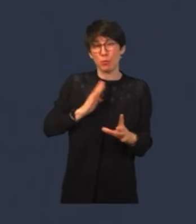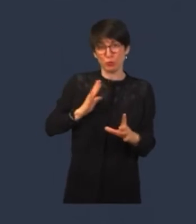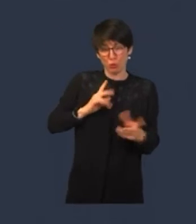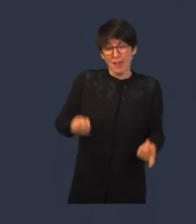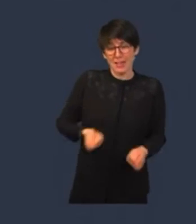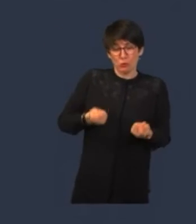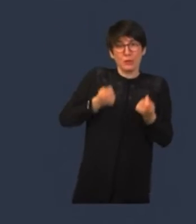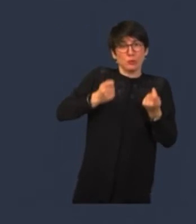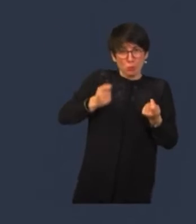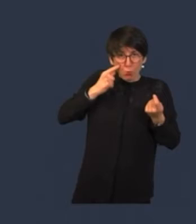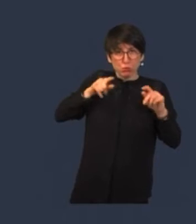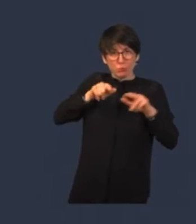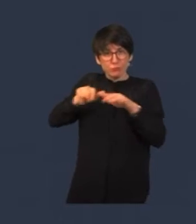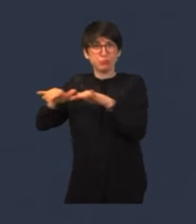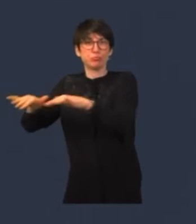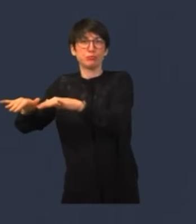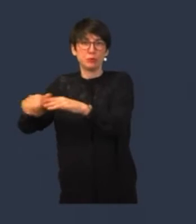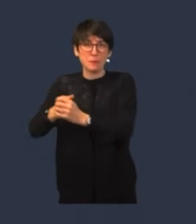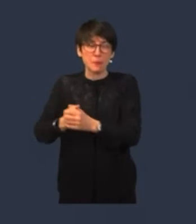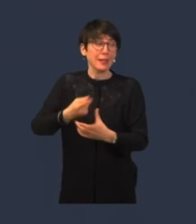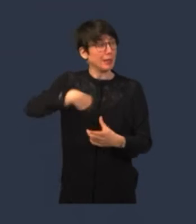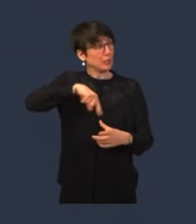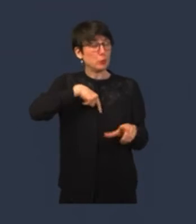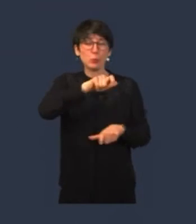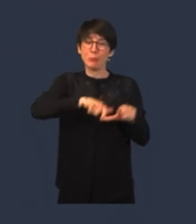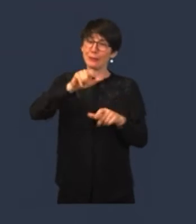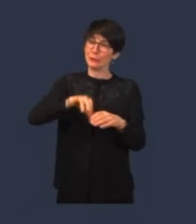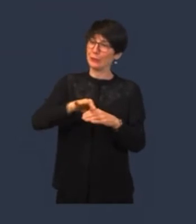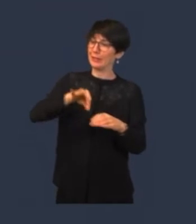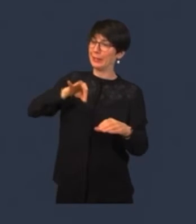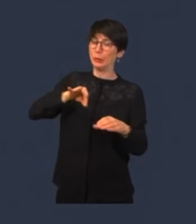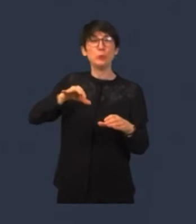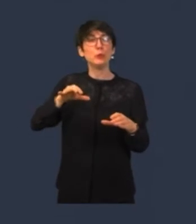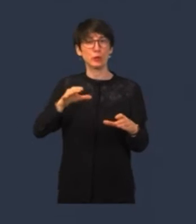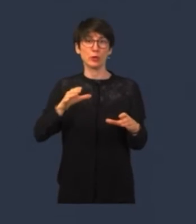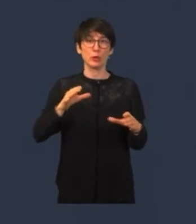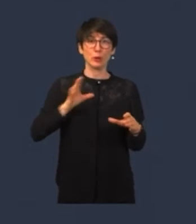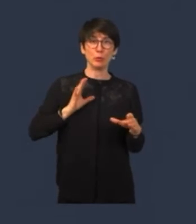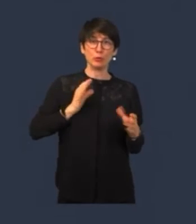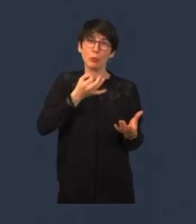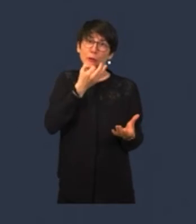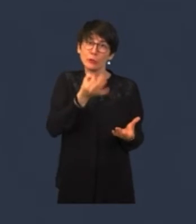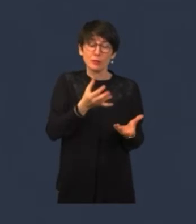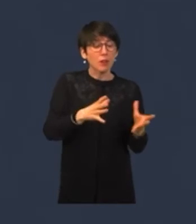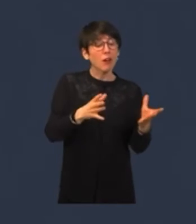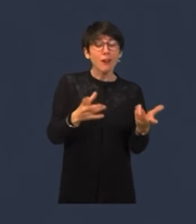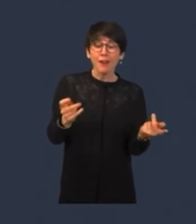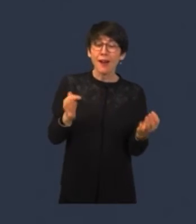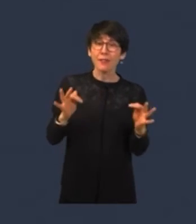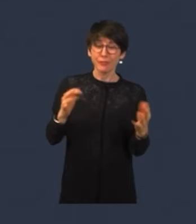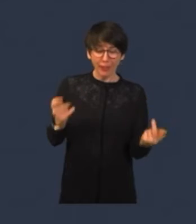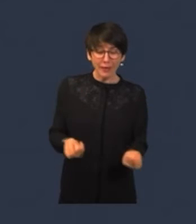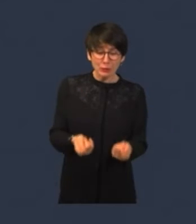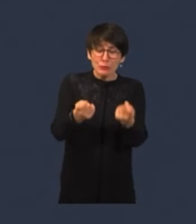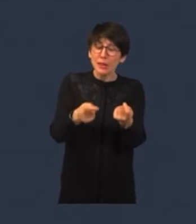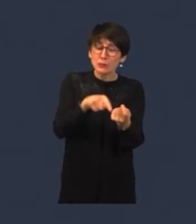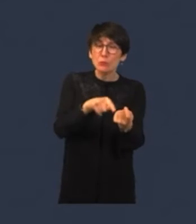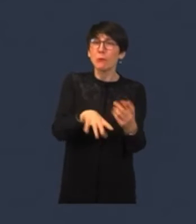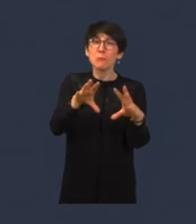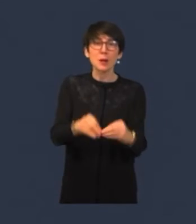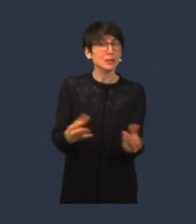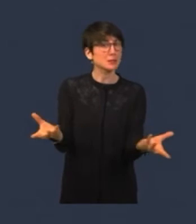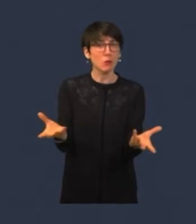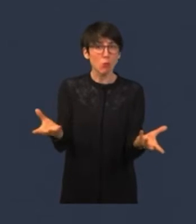nous devons nous poser ici, en tant qu'élus, c'est quelle est la place que nous donnons à l'éducation? Toute la vie, tout notre milieu